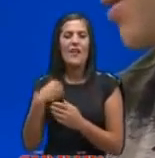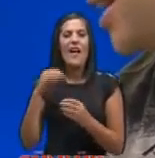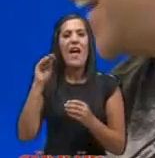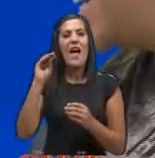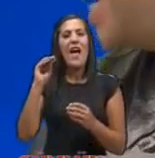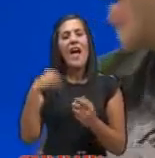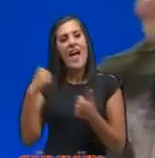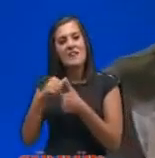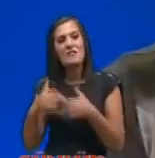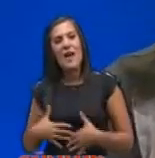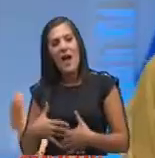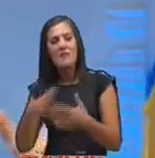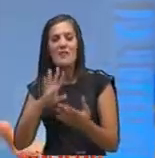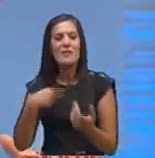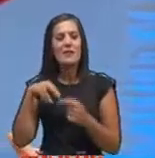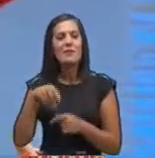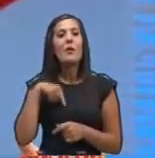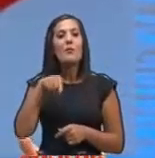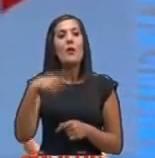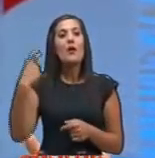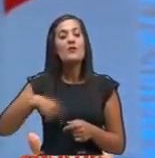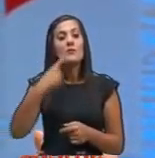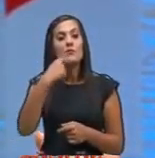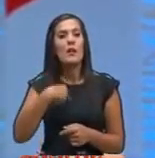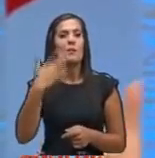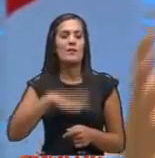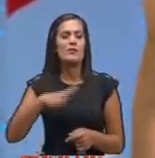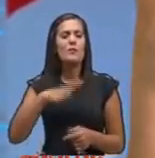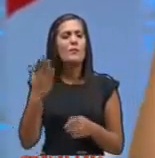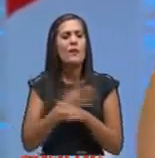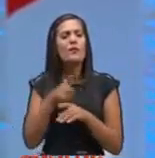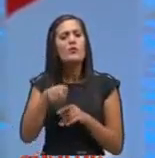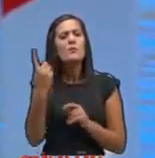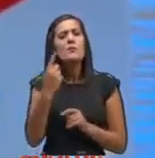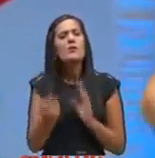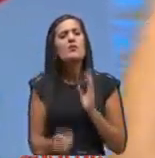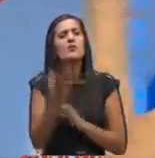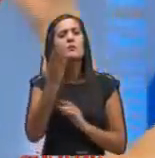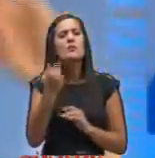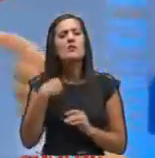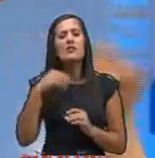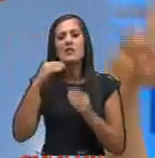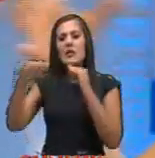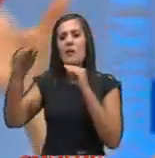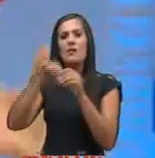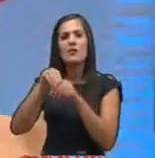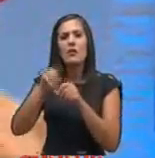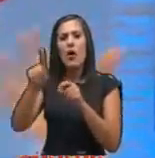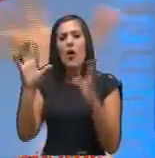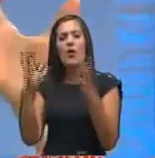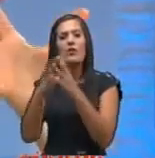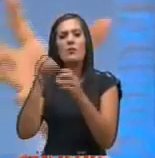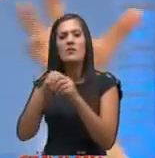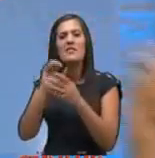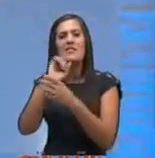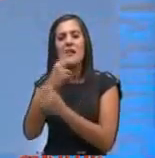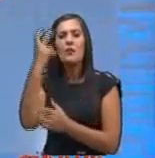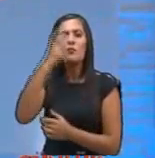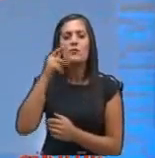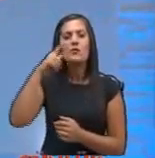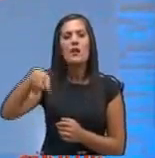çok sayıda. Hayatımın en güzel böyle hareketli, heyecanlı dönemlerinden biriydi. Ondan sonra benim işte özel hayatımdaki bazı iyi